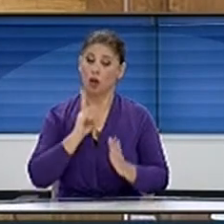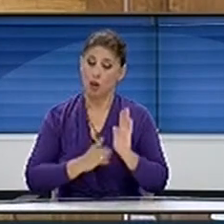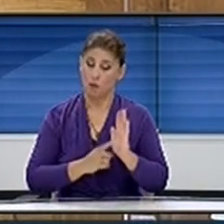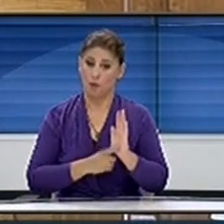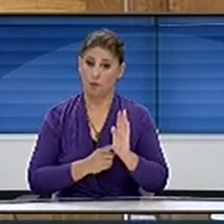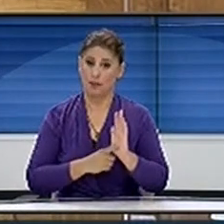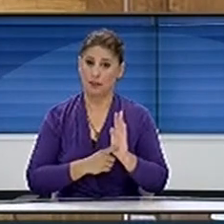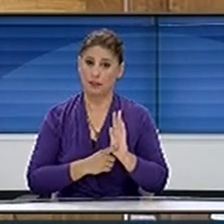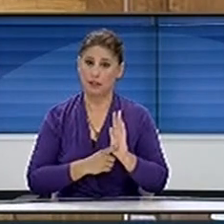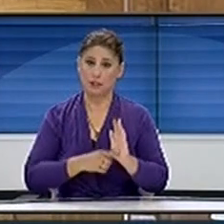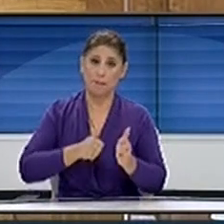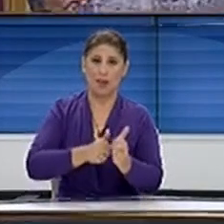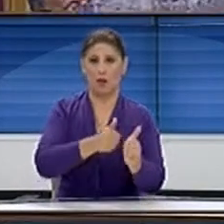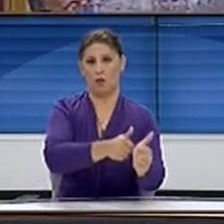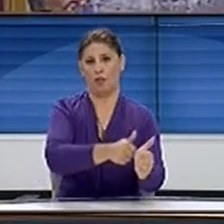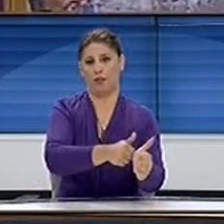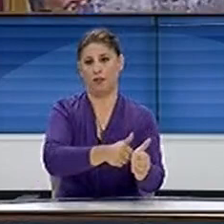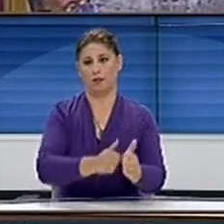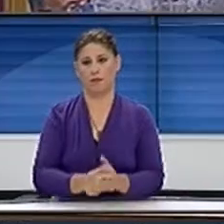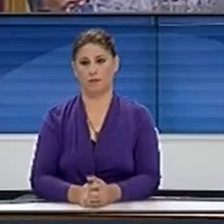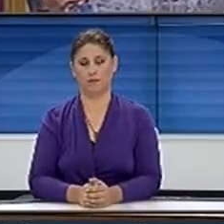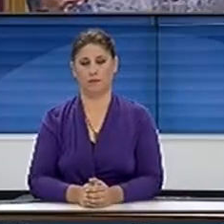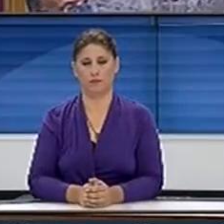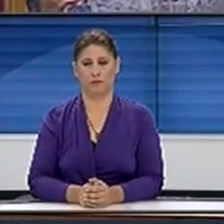νομιμοποιούνται οι επισυνδέσεις.